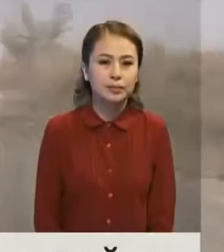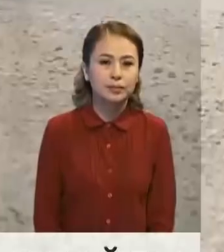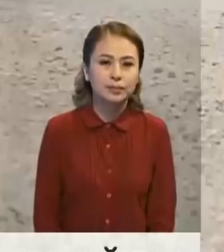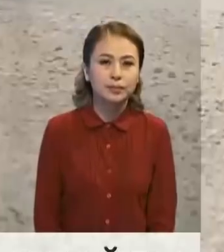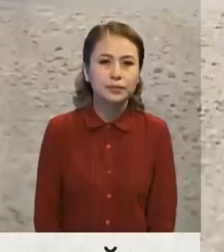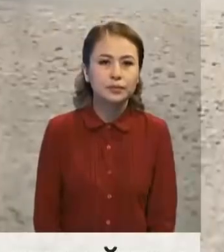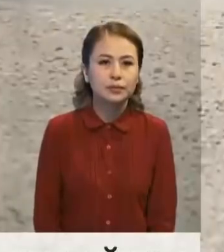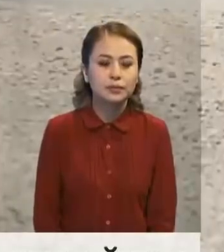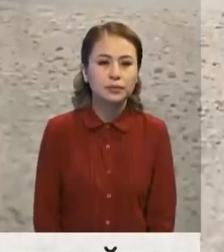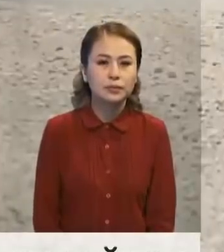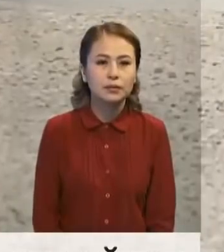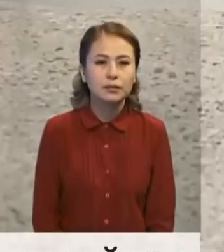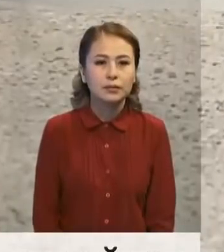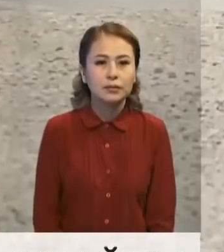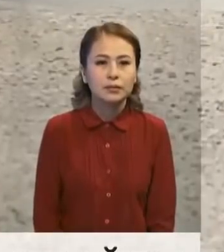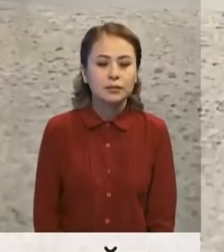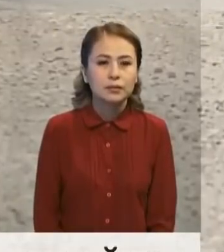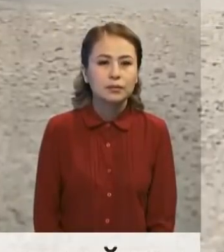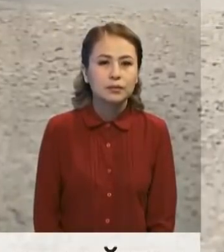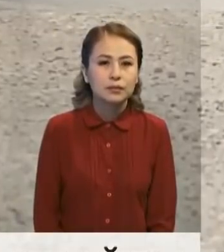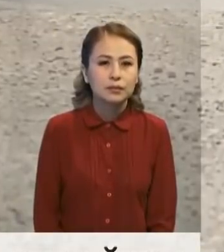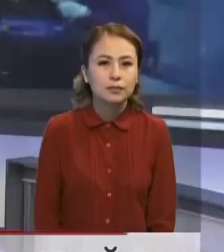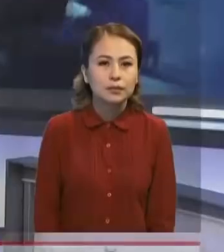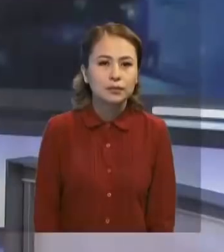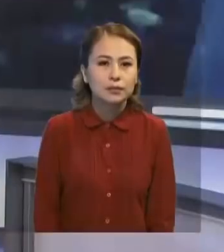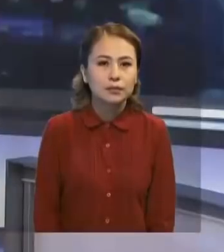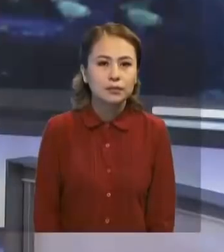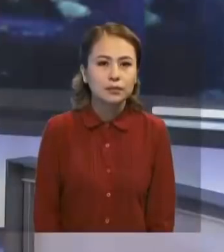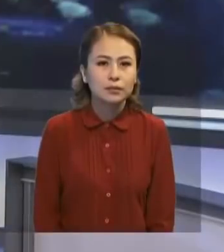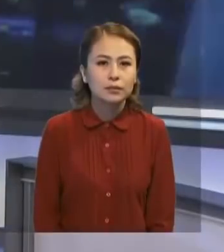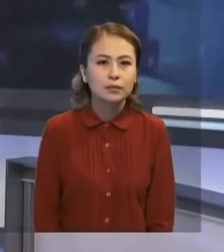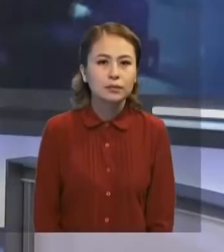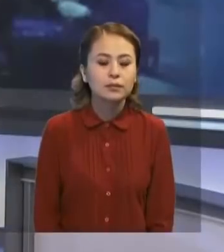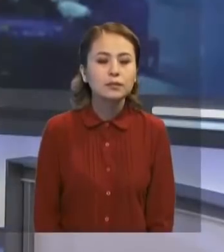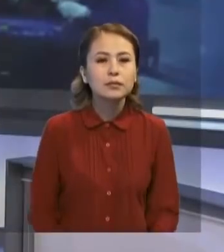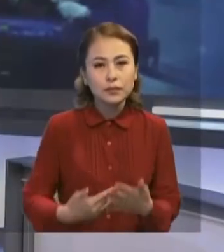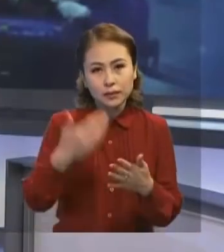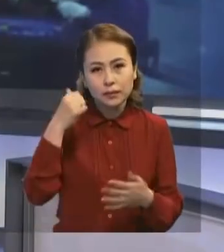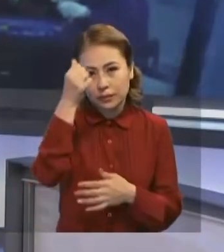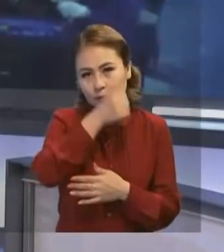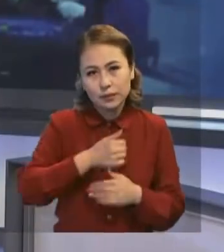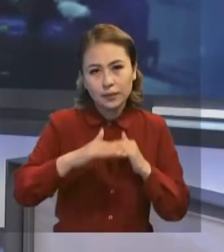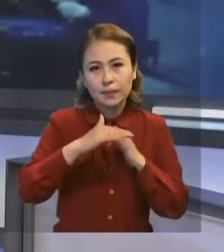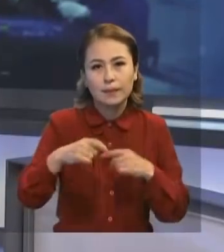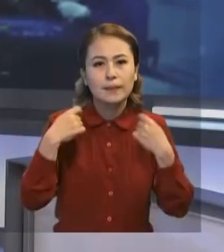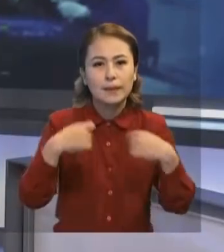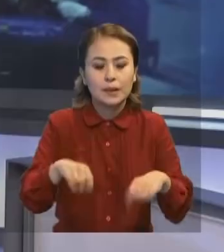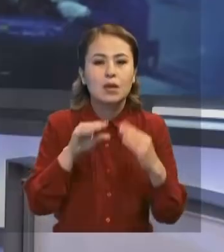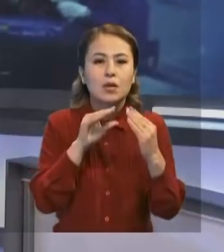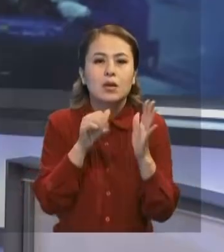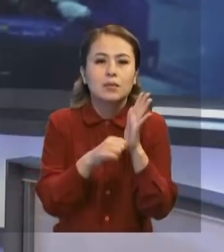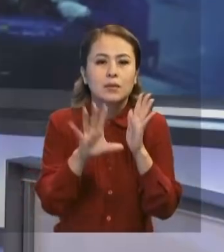24, Алматы облысынан. Былтыр елде сатылған жаңа